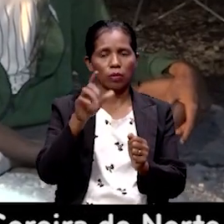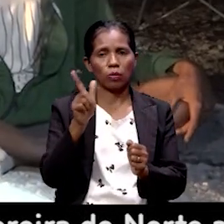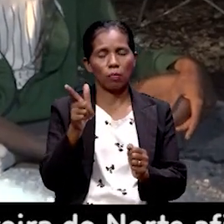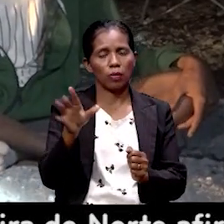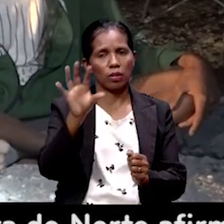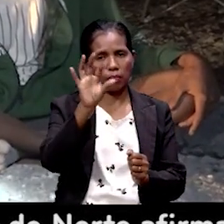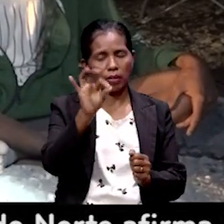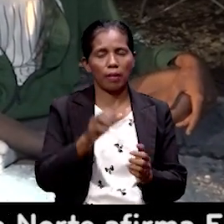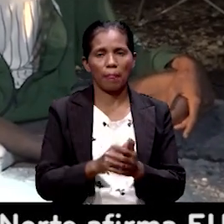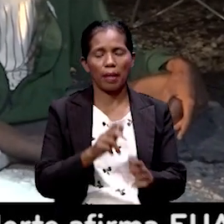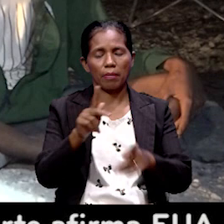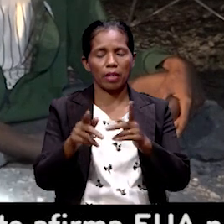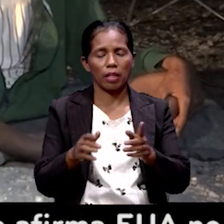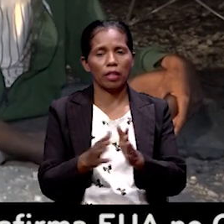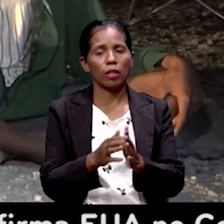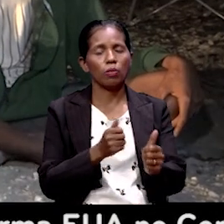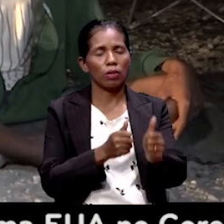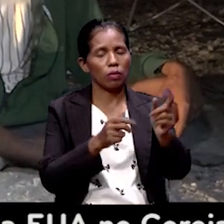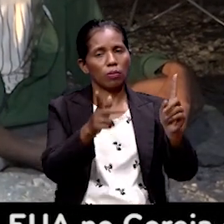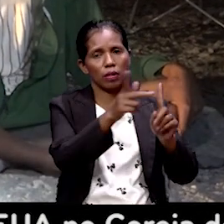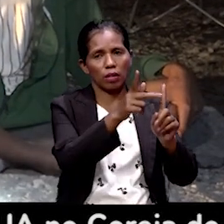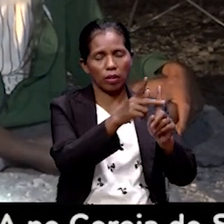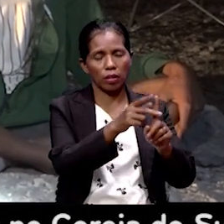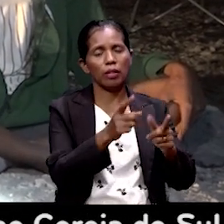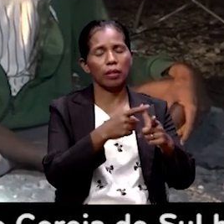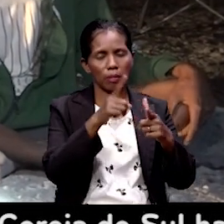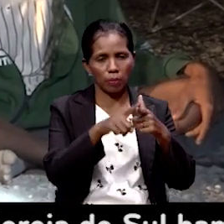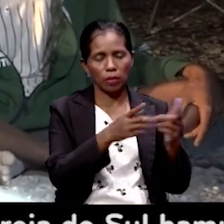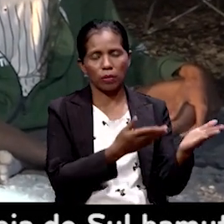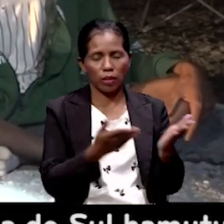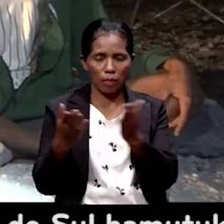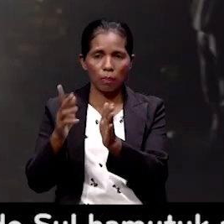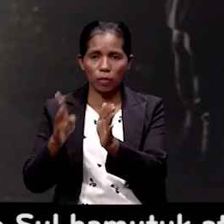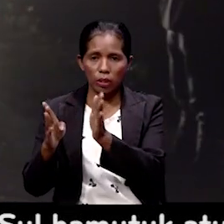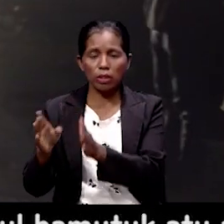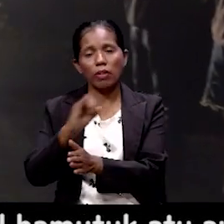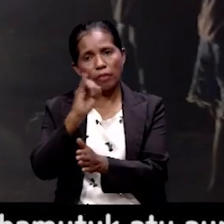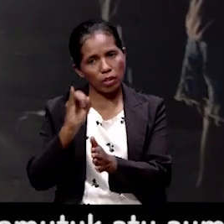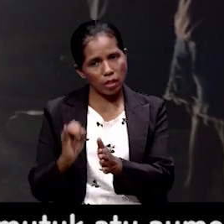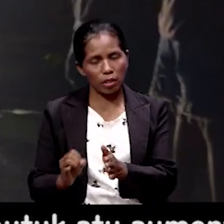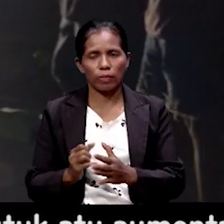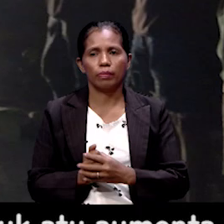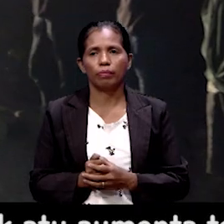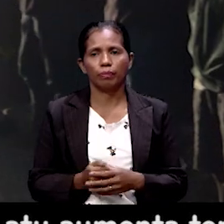Cidadão Sirene cumpri hotu quarentena hafain submete ba prosesu investigação. Napolon Sever, Justinian Nano, Ziamen.